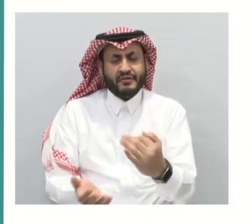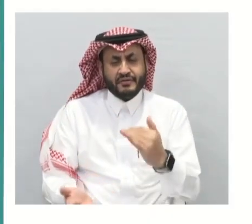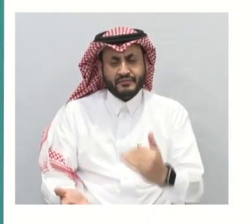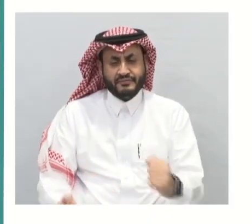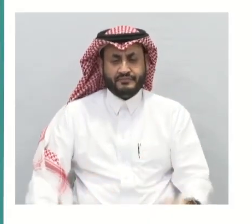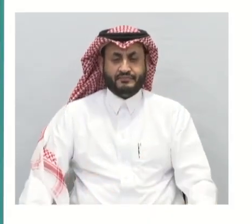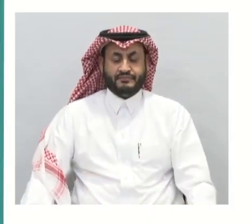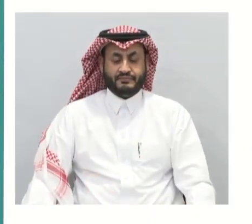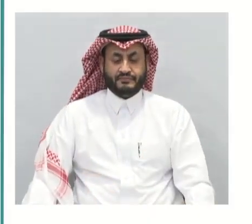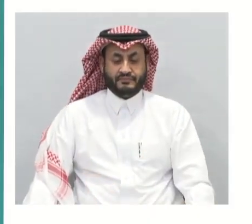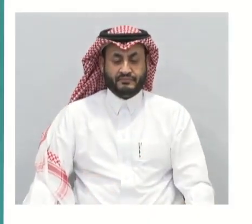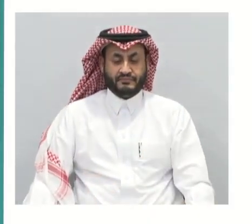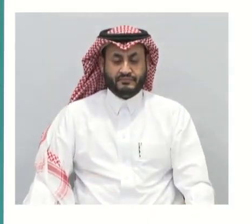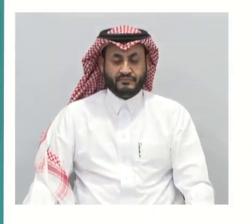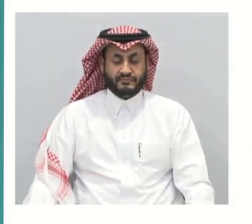حولنا